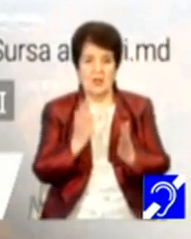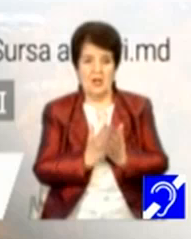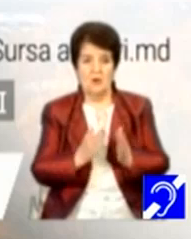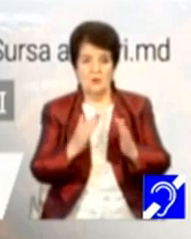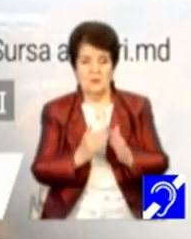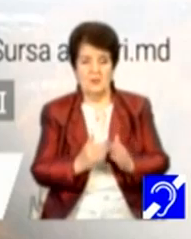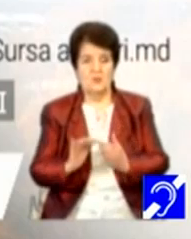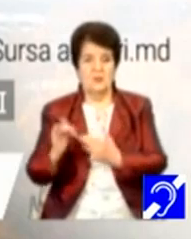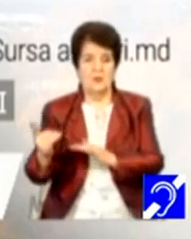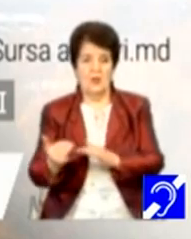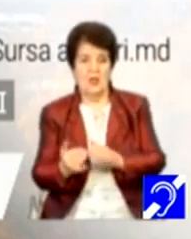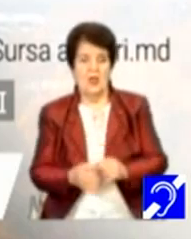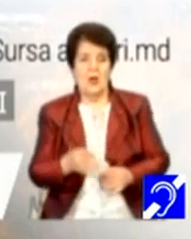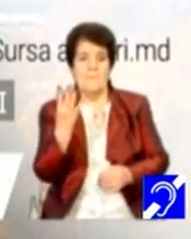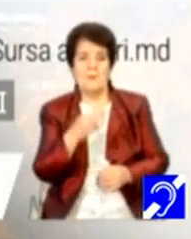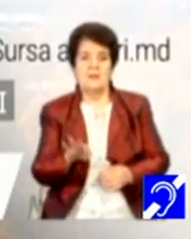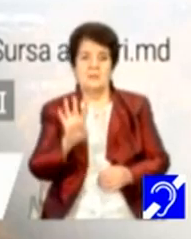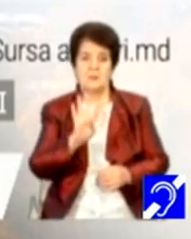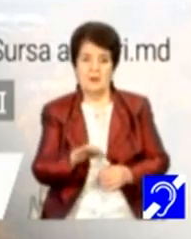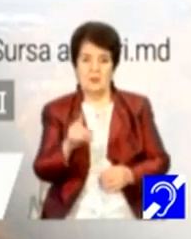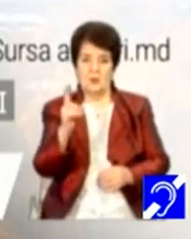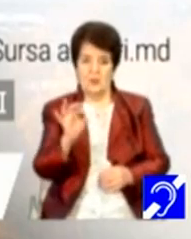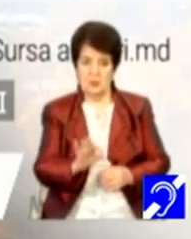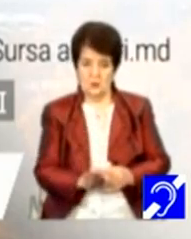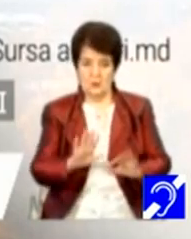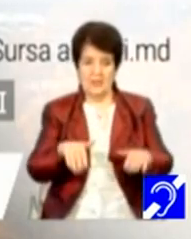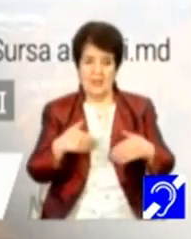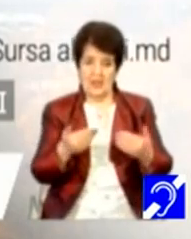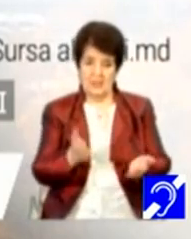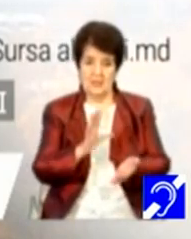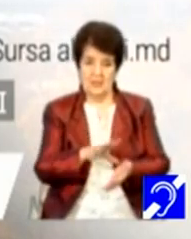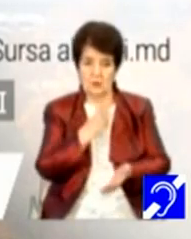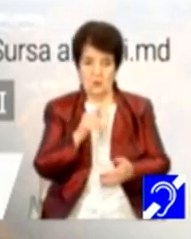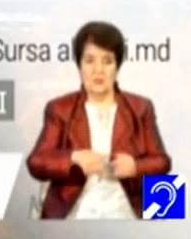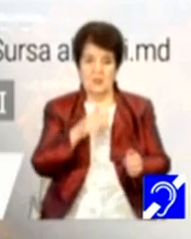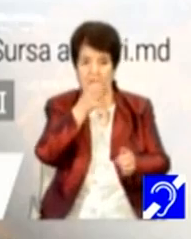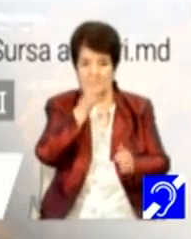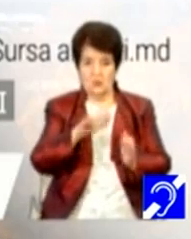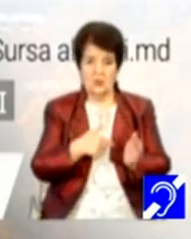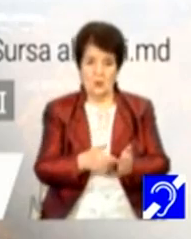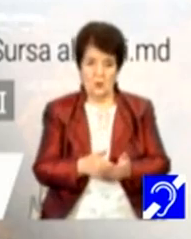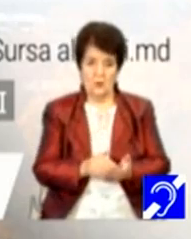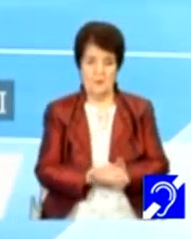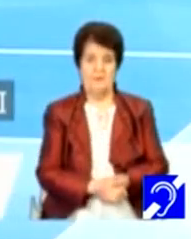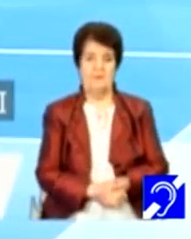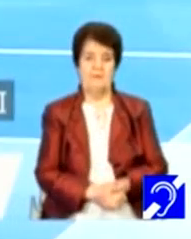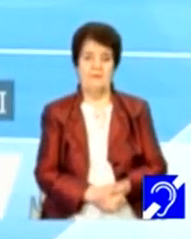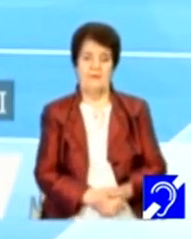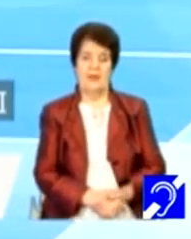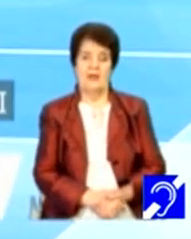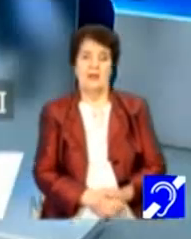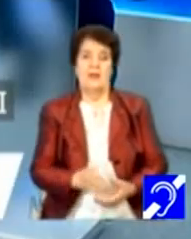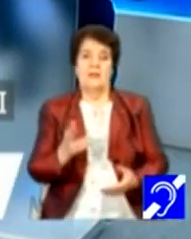în mediul rural. 44% dintre candidați sunt din municipiul Chișinău.